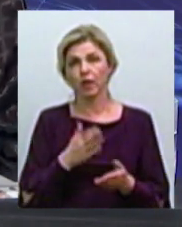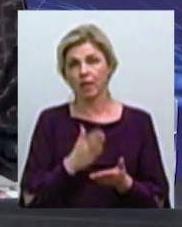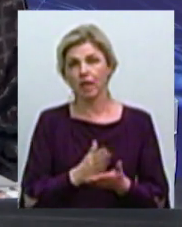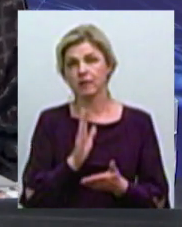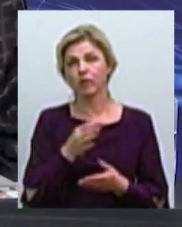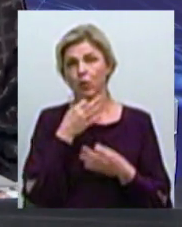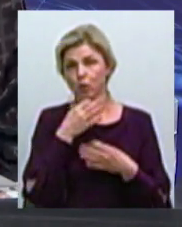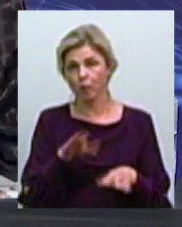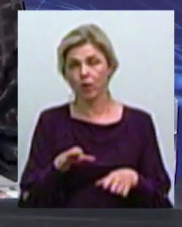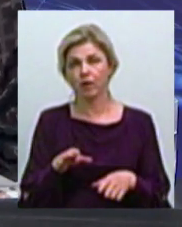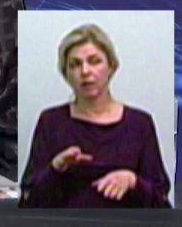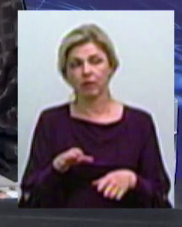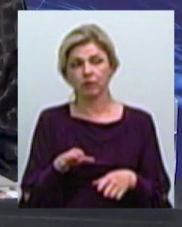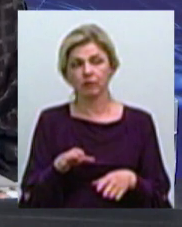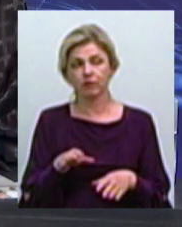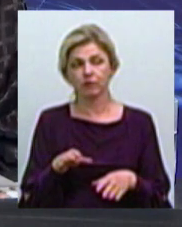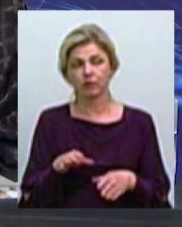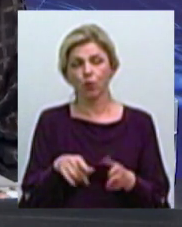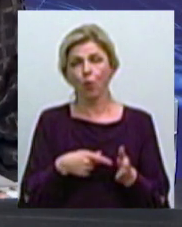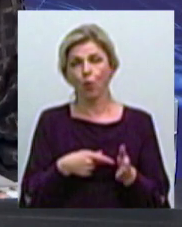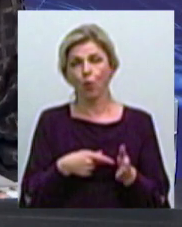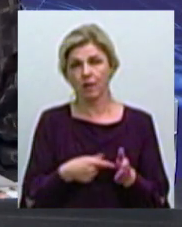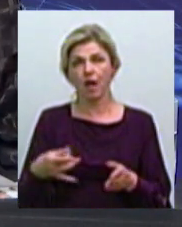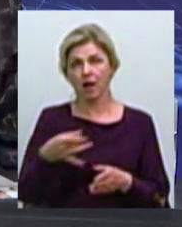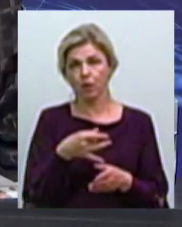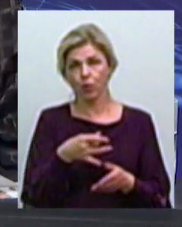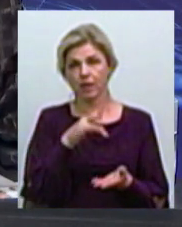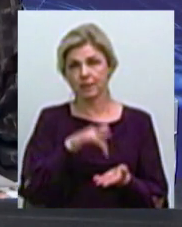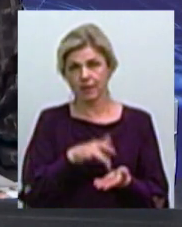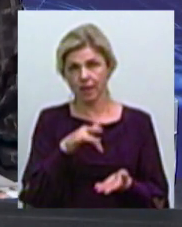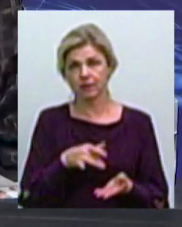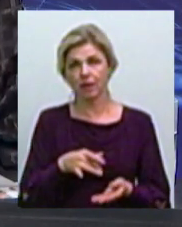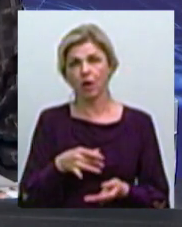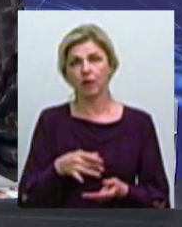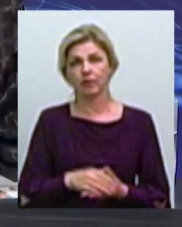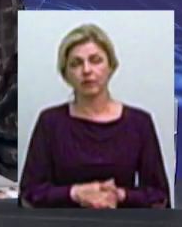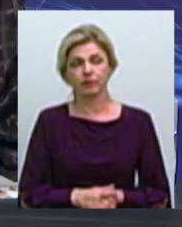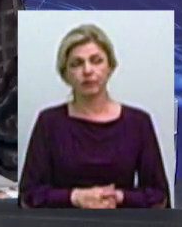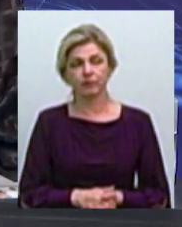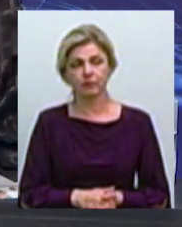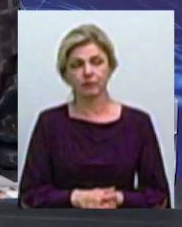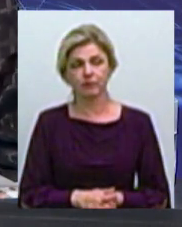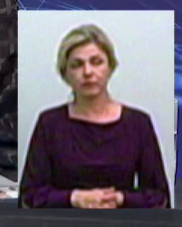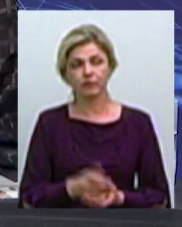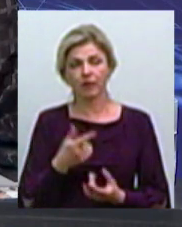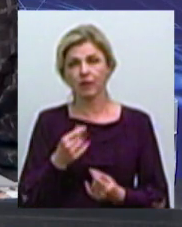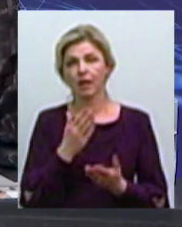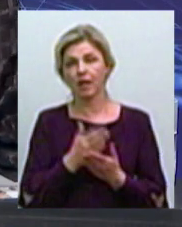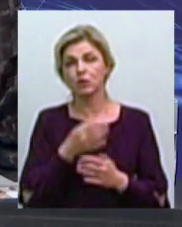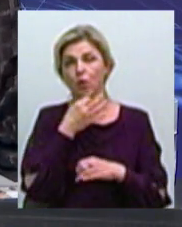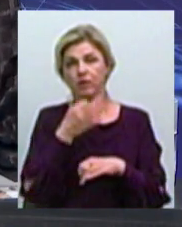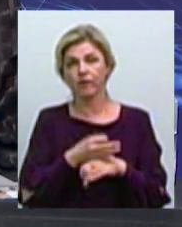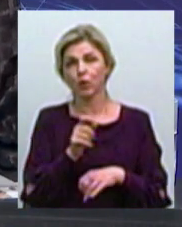любом абсолютно городе или районном центре областного подчинения, вот, где есть відповідальні особи